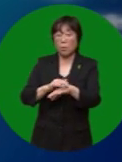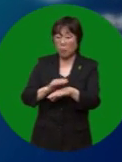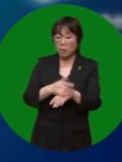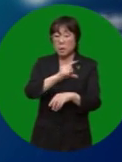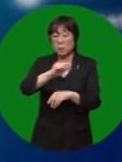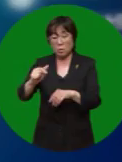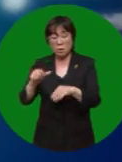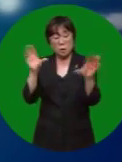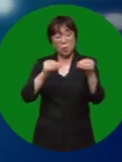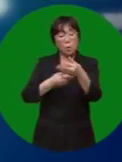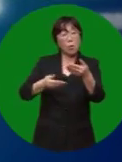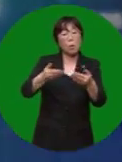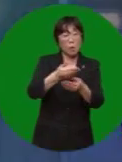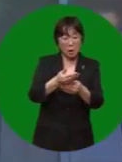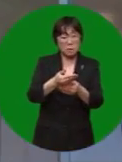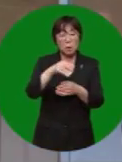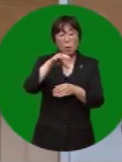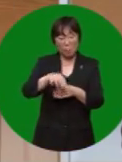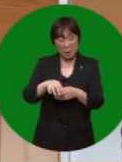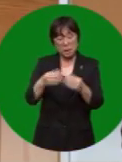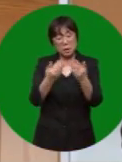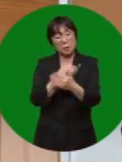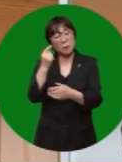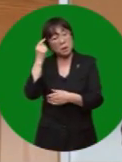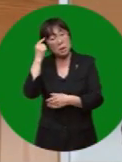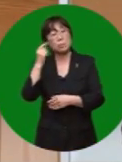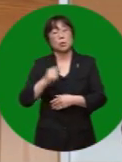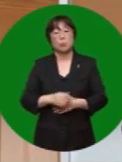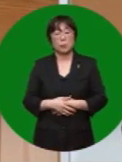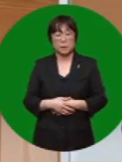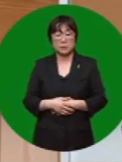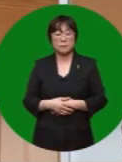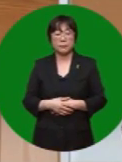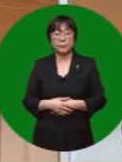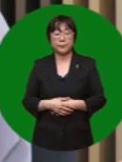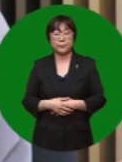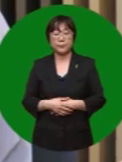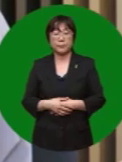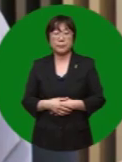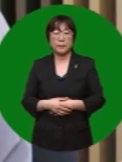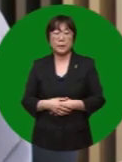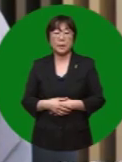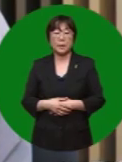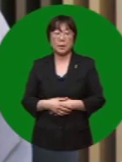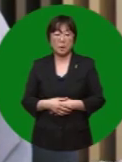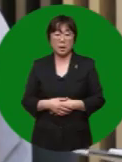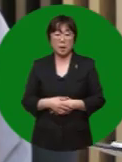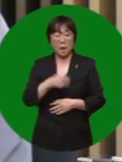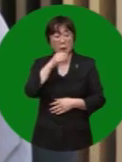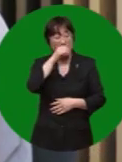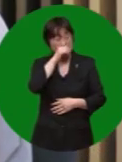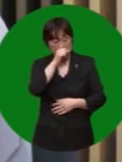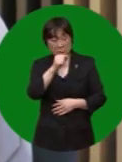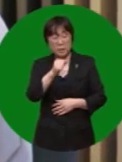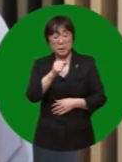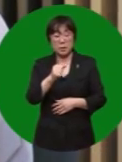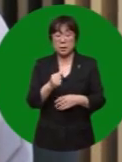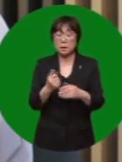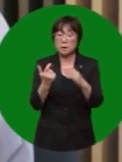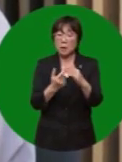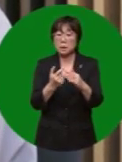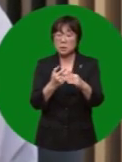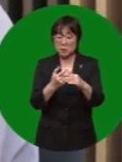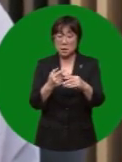まざまな情報交換の場になり得るのではないかと思います。 有料な、耐